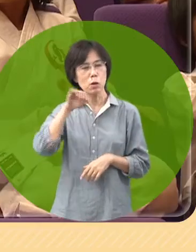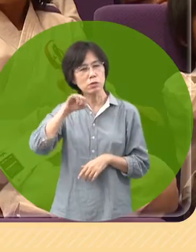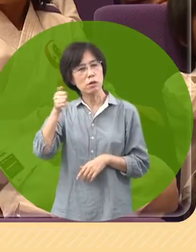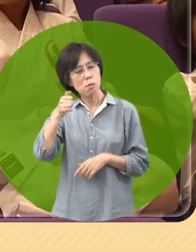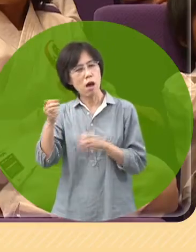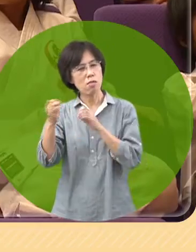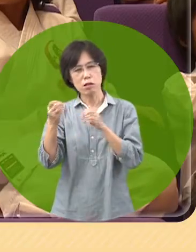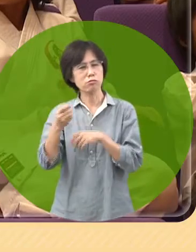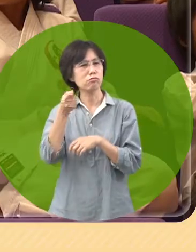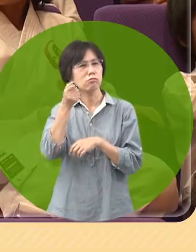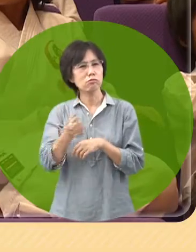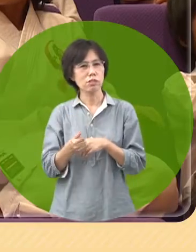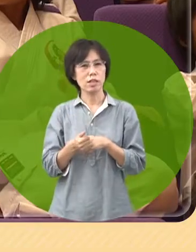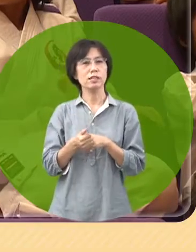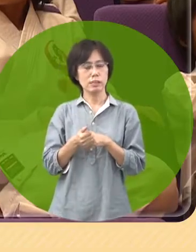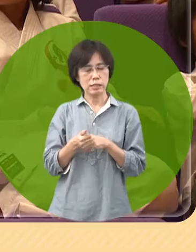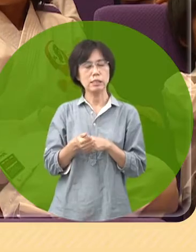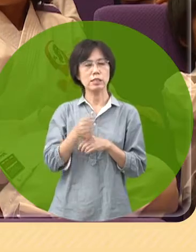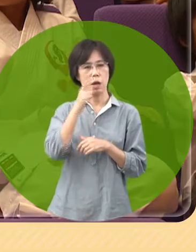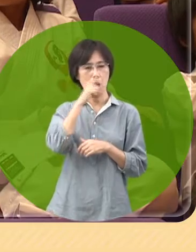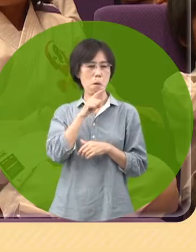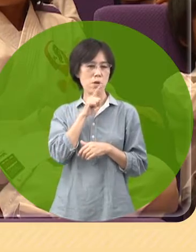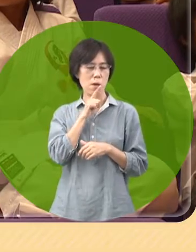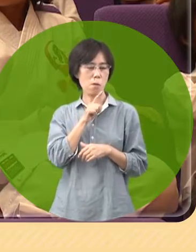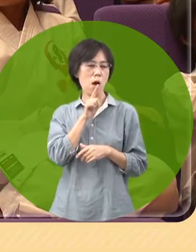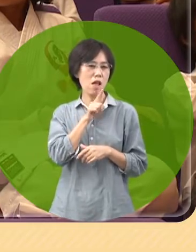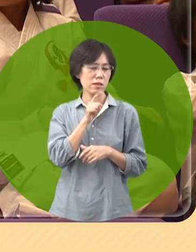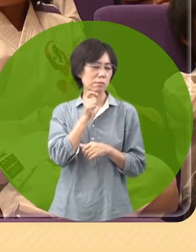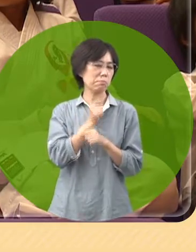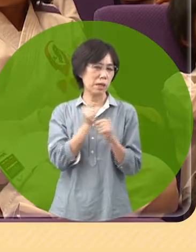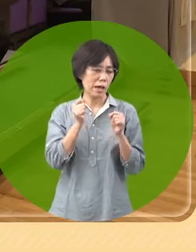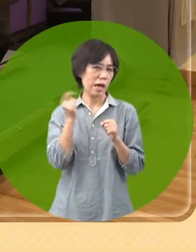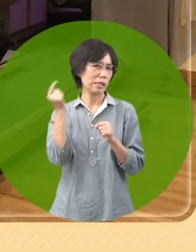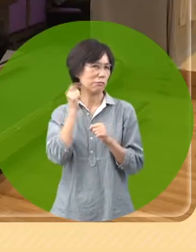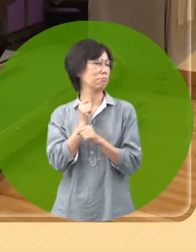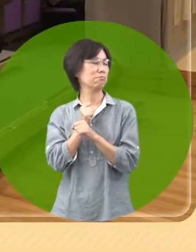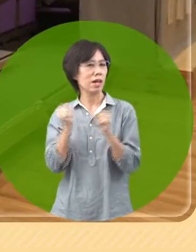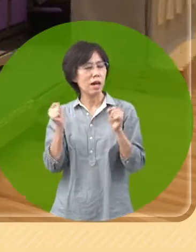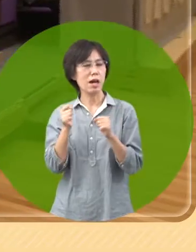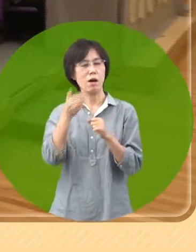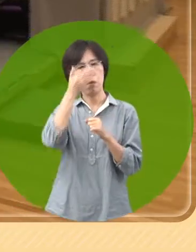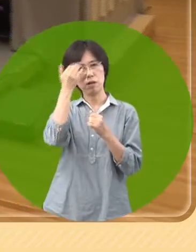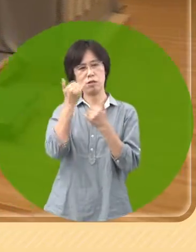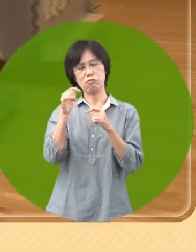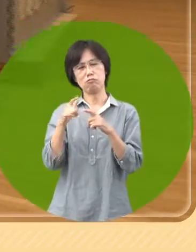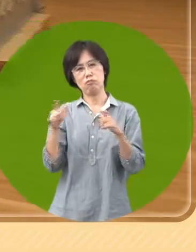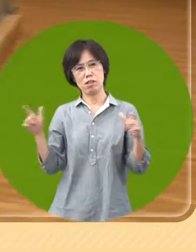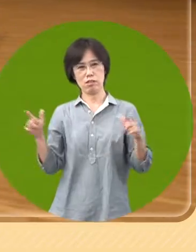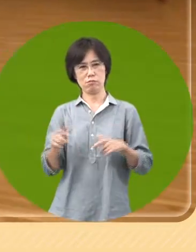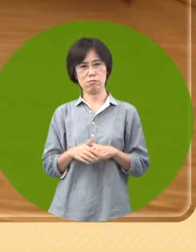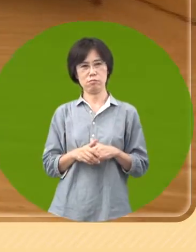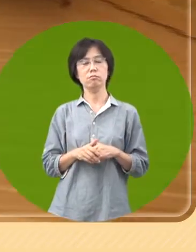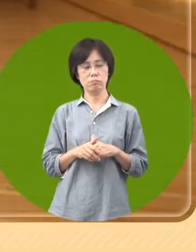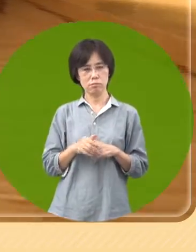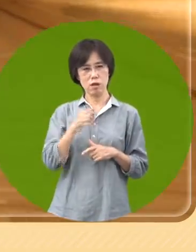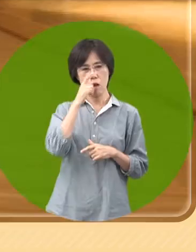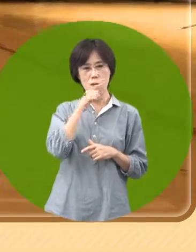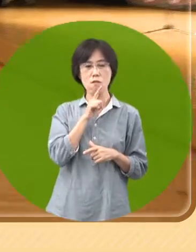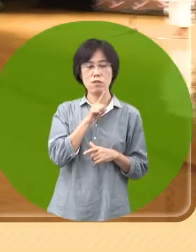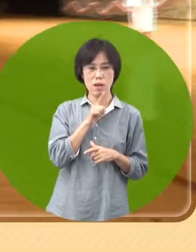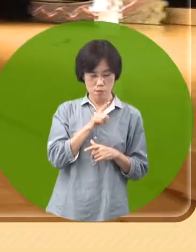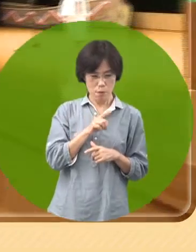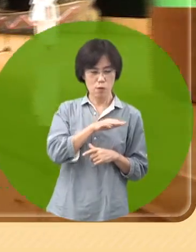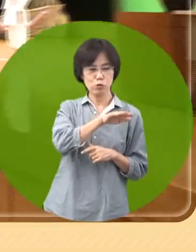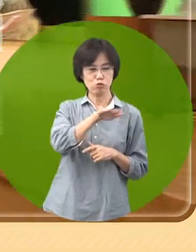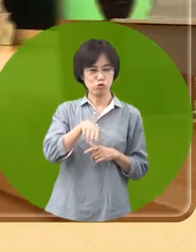減り、シマクトゥバを話すことも聞くこともできない世代が増えてきています。シマクトゥバを次の世代に残